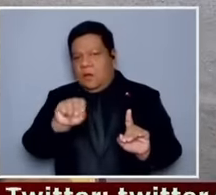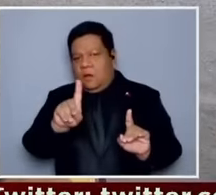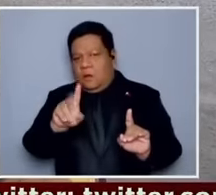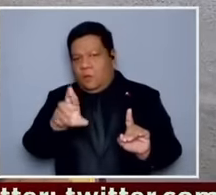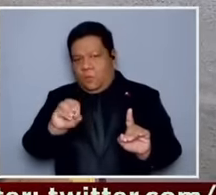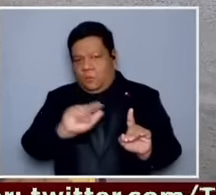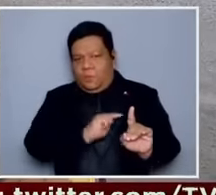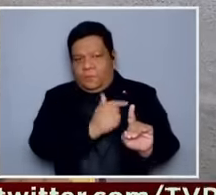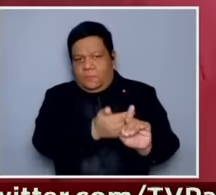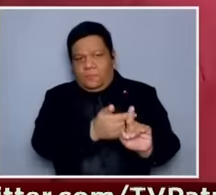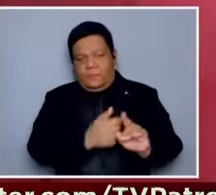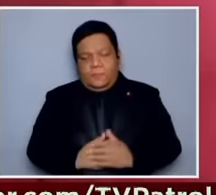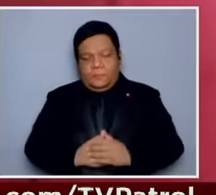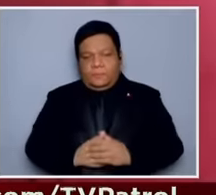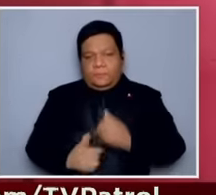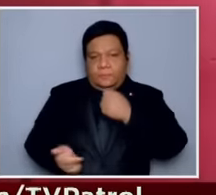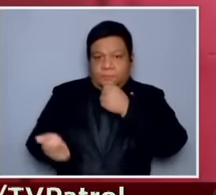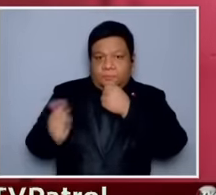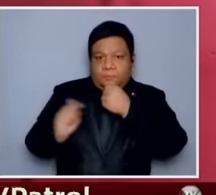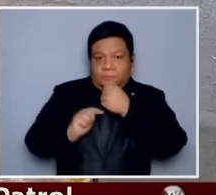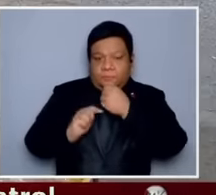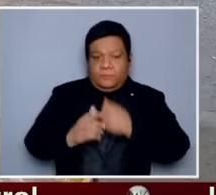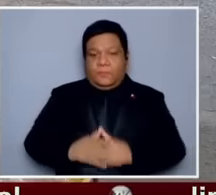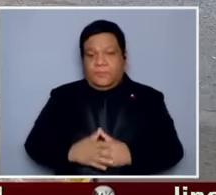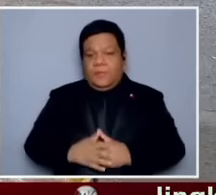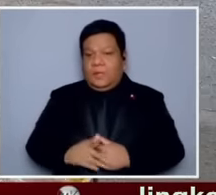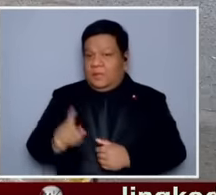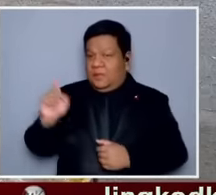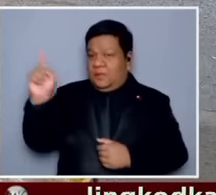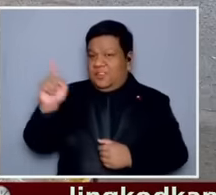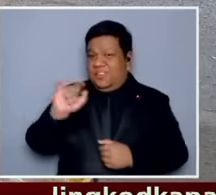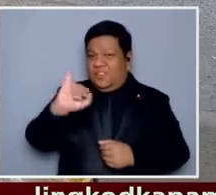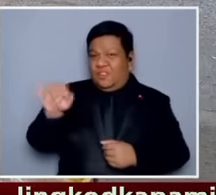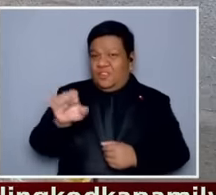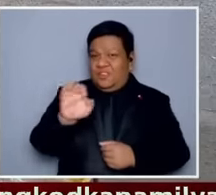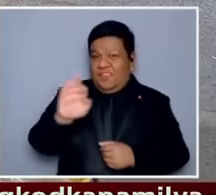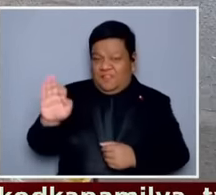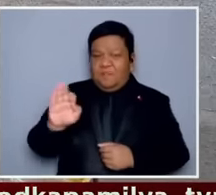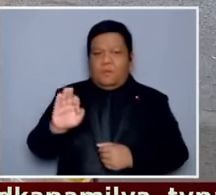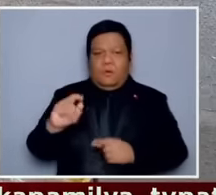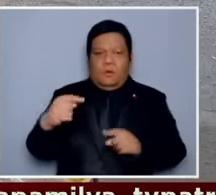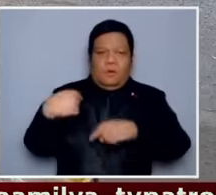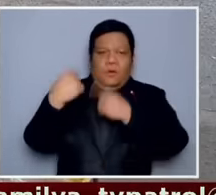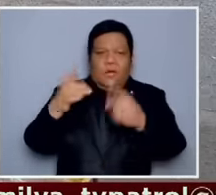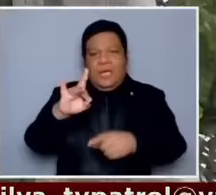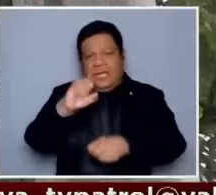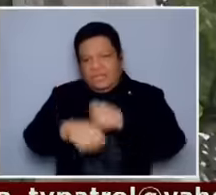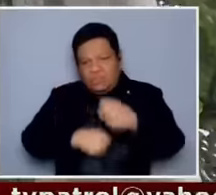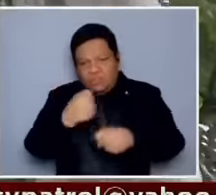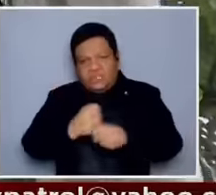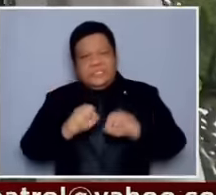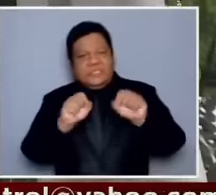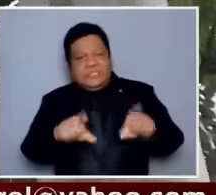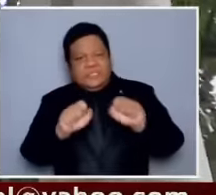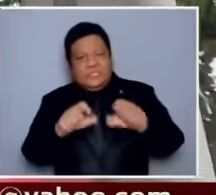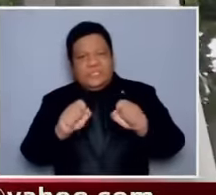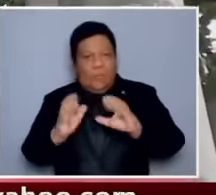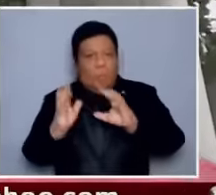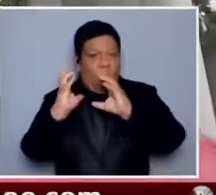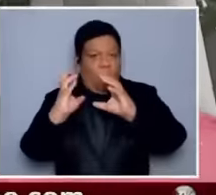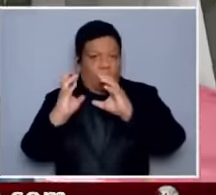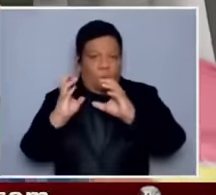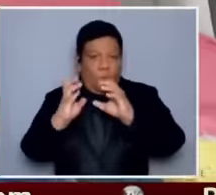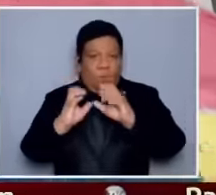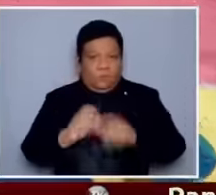Walong taon nang nagtitinda ng buko si Jefferson sa kanto ng Manansala at CP Garcia sa Quezon City. Pero dahil sa